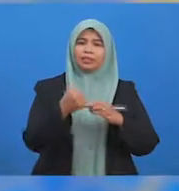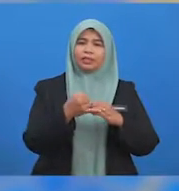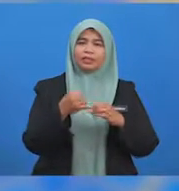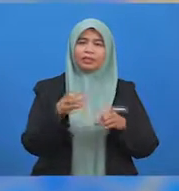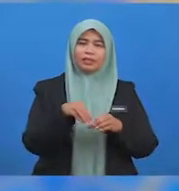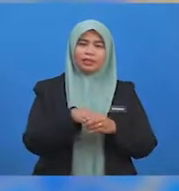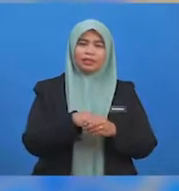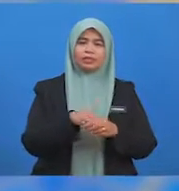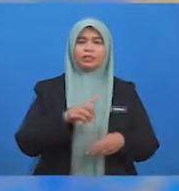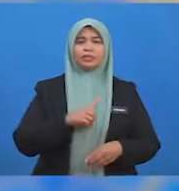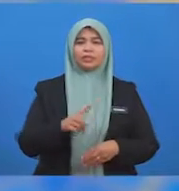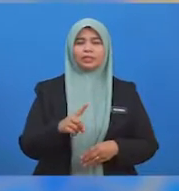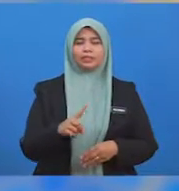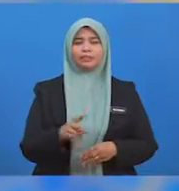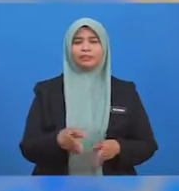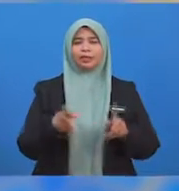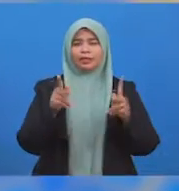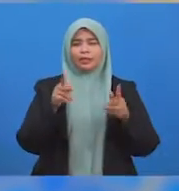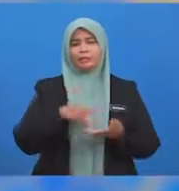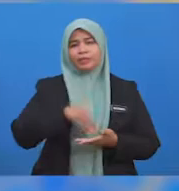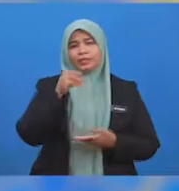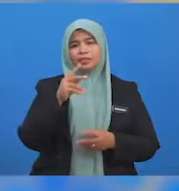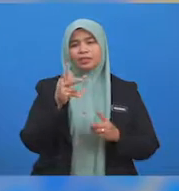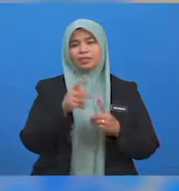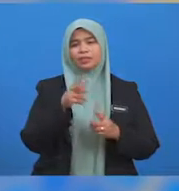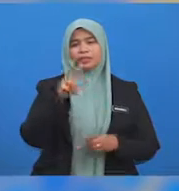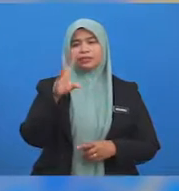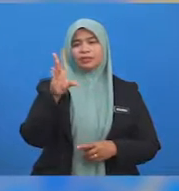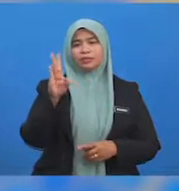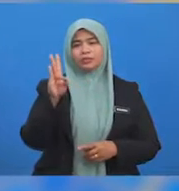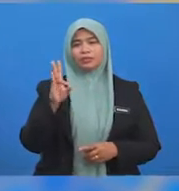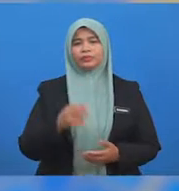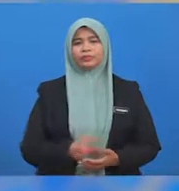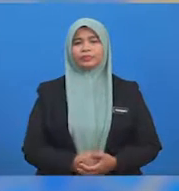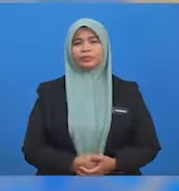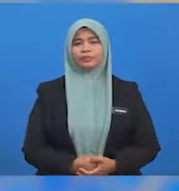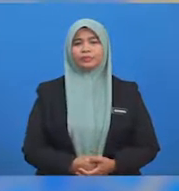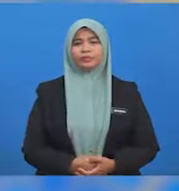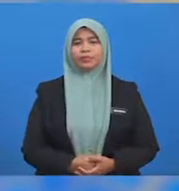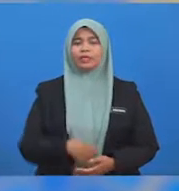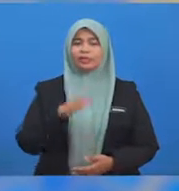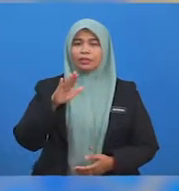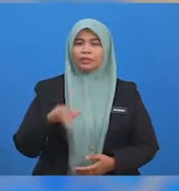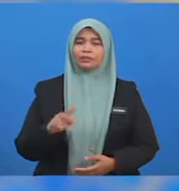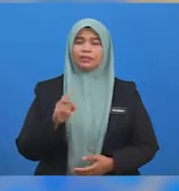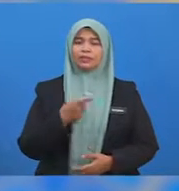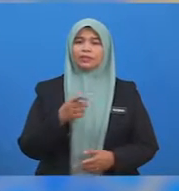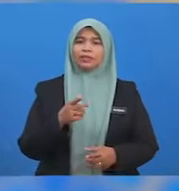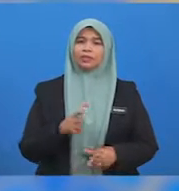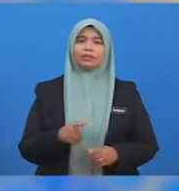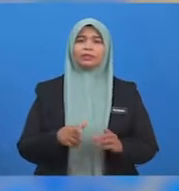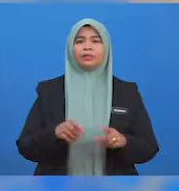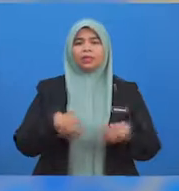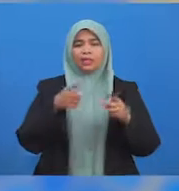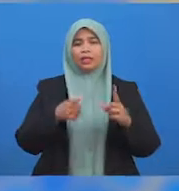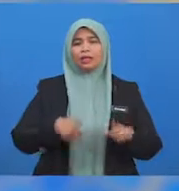jenayah dalam Islam, iaitu pelajaran ke-27 dalam bahagian fiqh. Sebelum